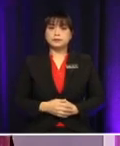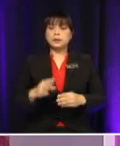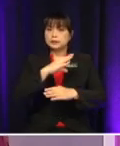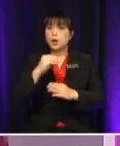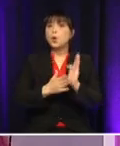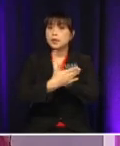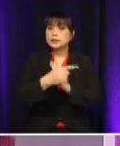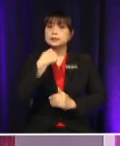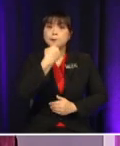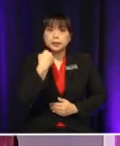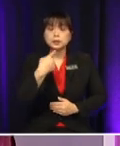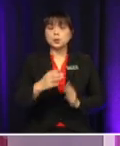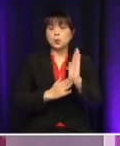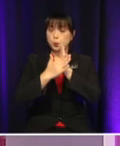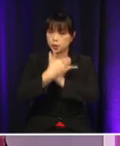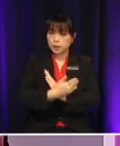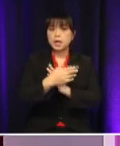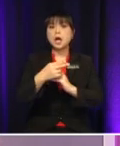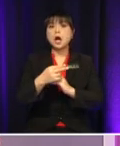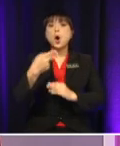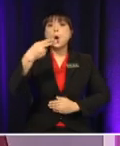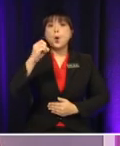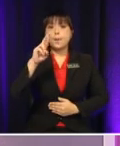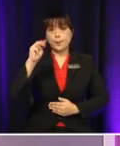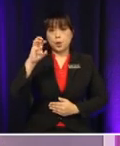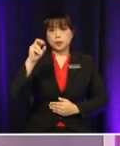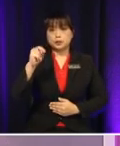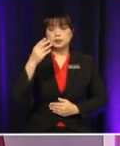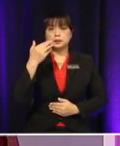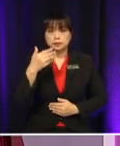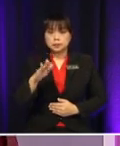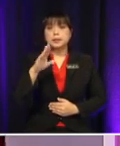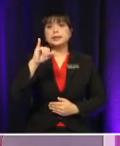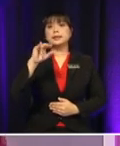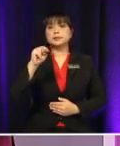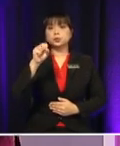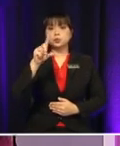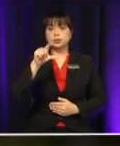Hah itulah asimilasi yang berlaku di dalam hati manusia